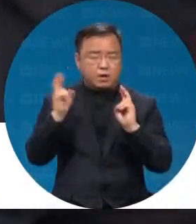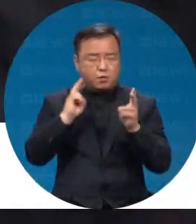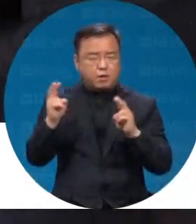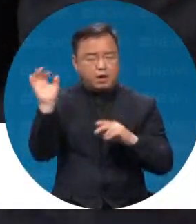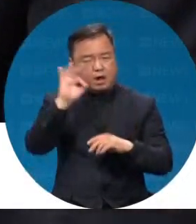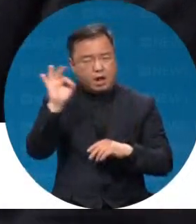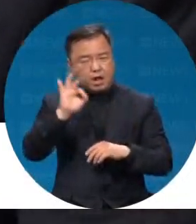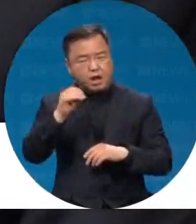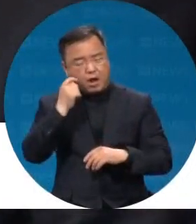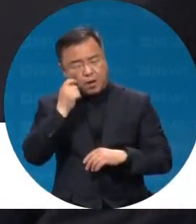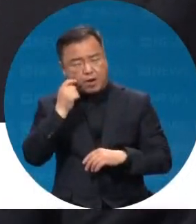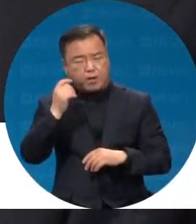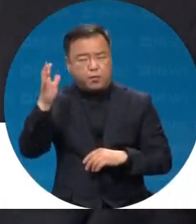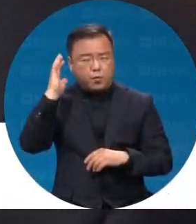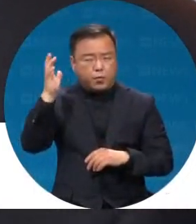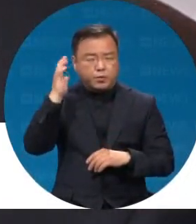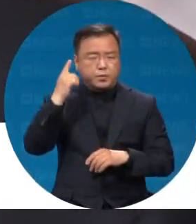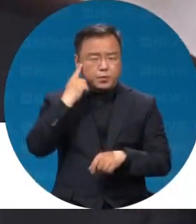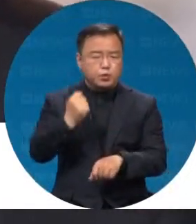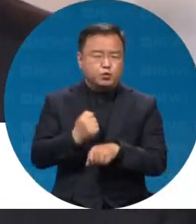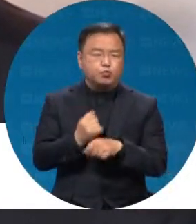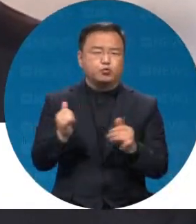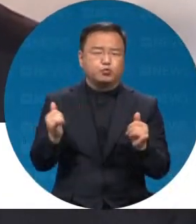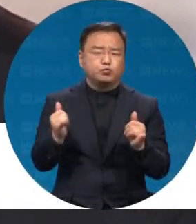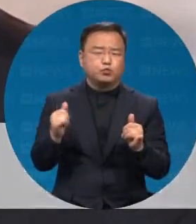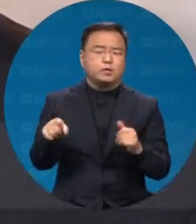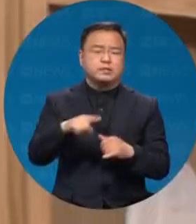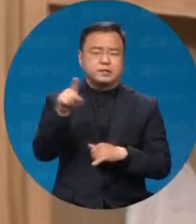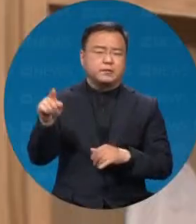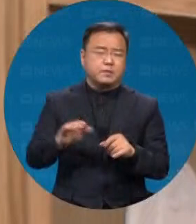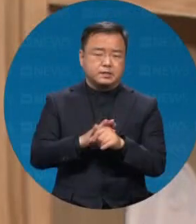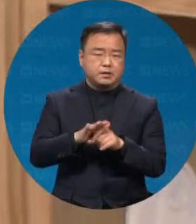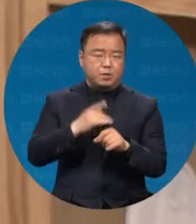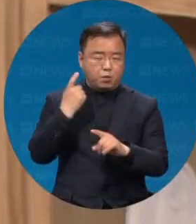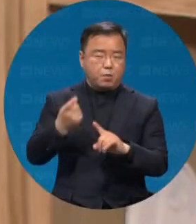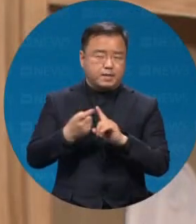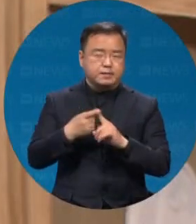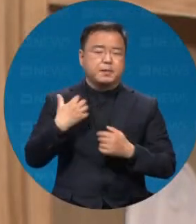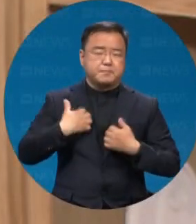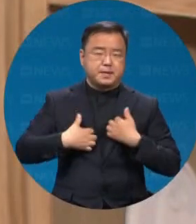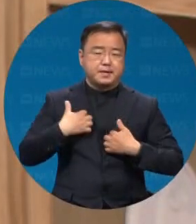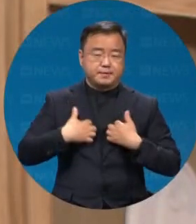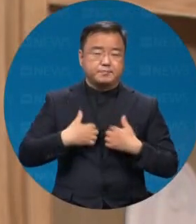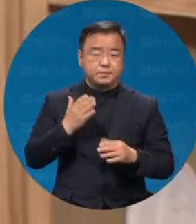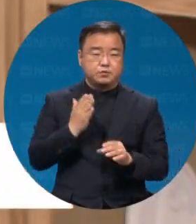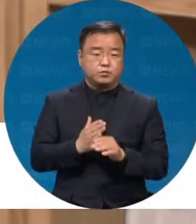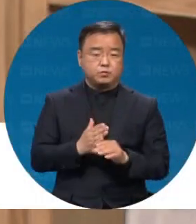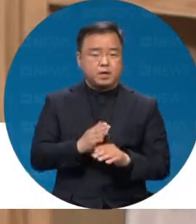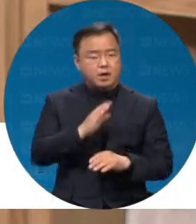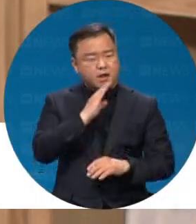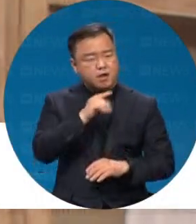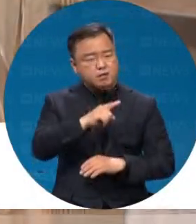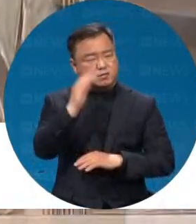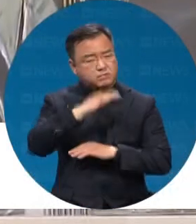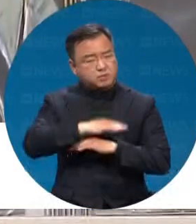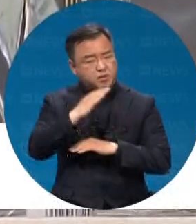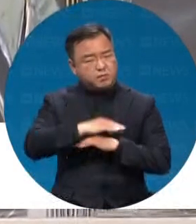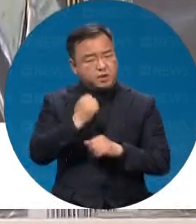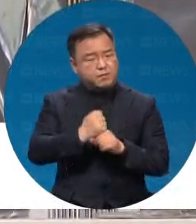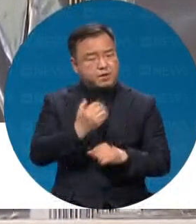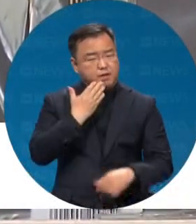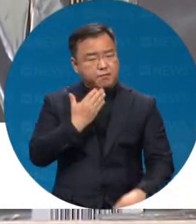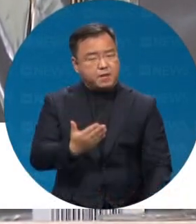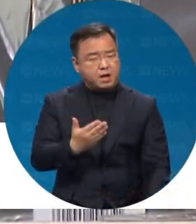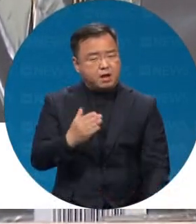연구자 도 게임 팬들의 관심이 반갑기만 합니다 사실 그 이걸 과연 출판할 수 가 있을까 이제